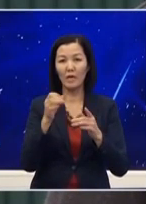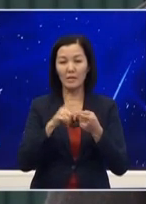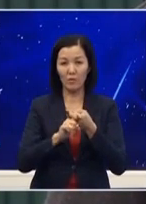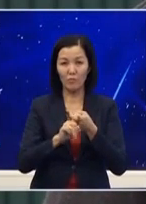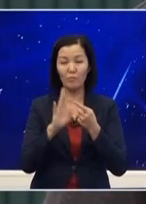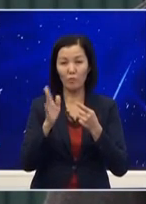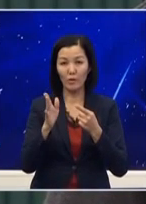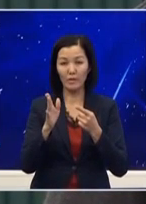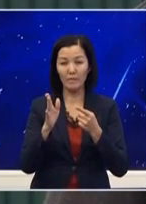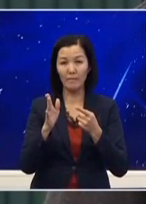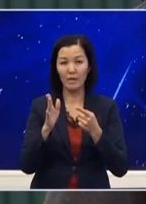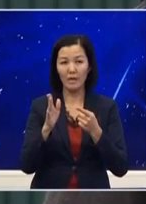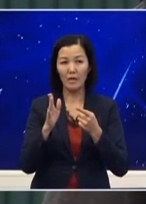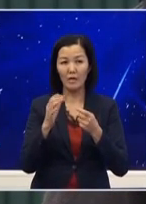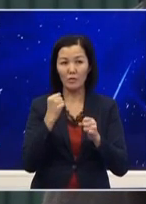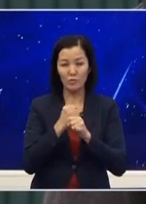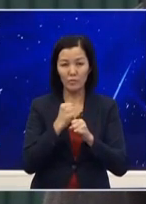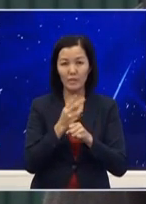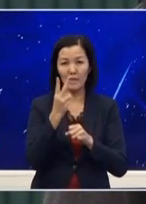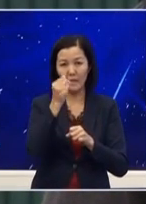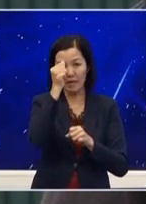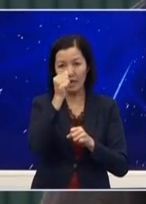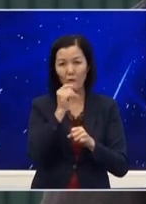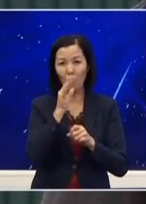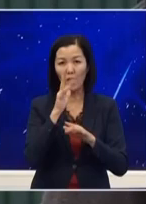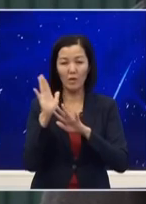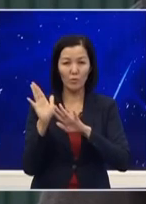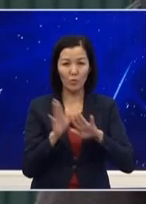жүрмін. Содан бері міне 2 айдан артық уақыт өтті.